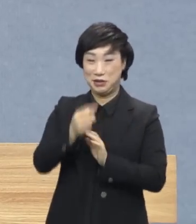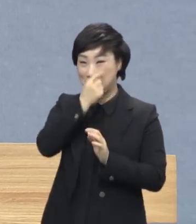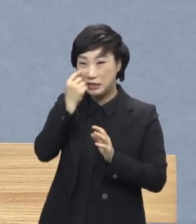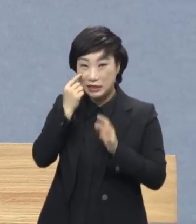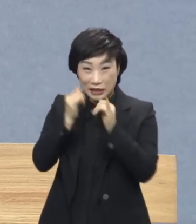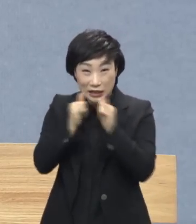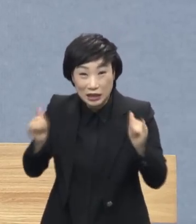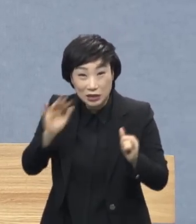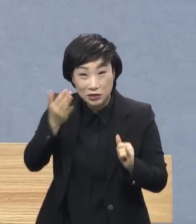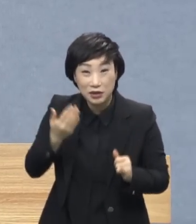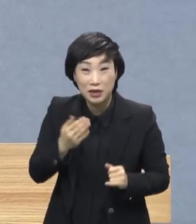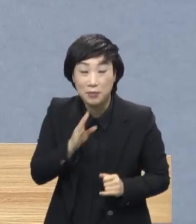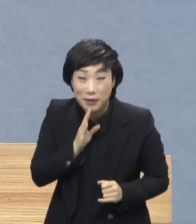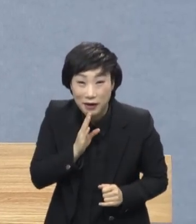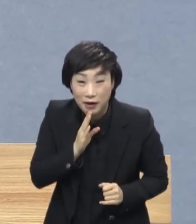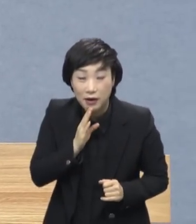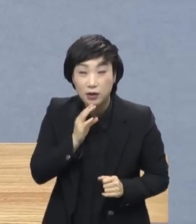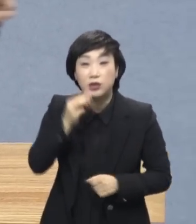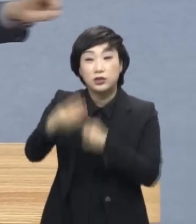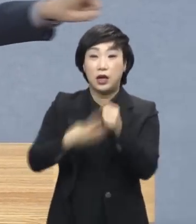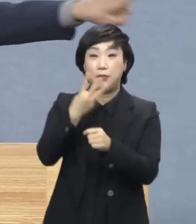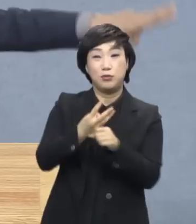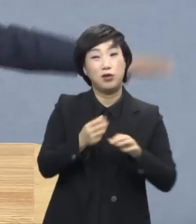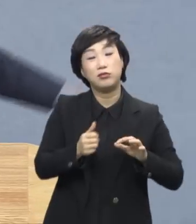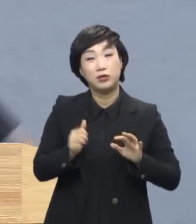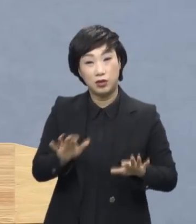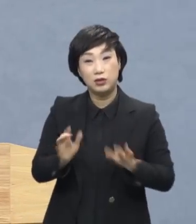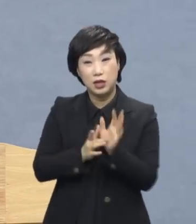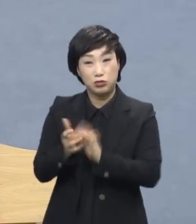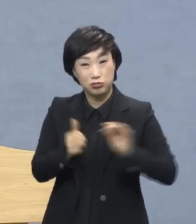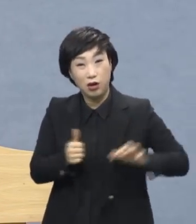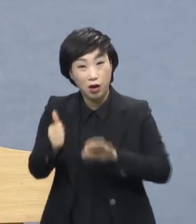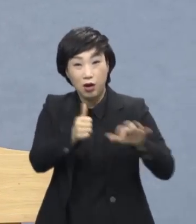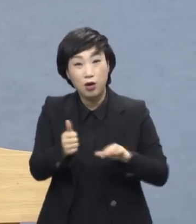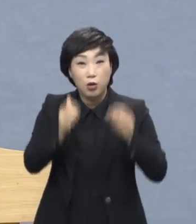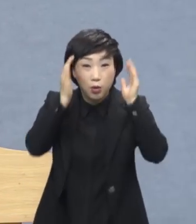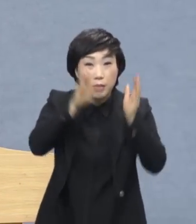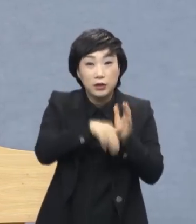할 때 3년 때리면서 공부할 때